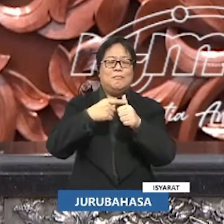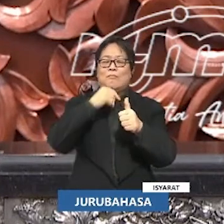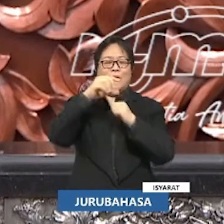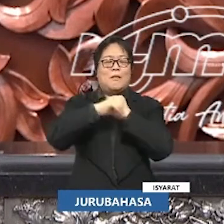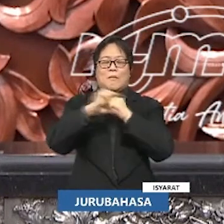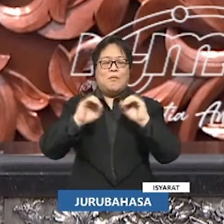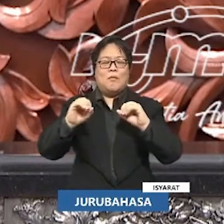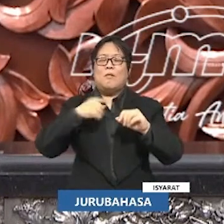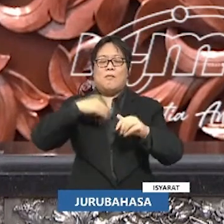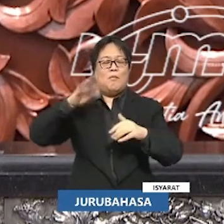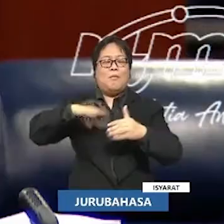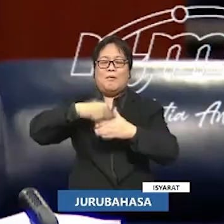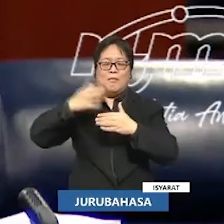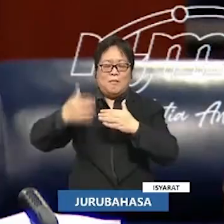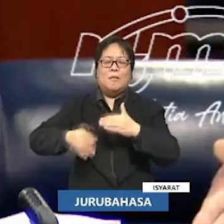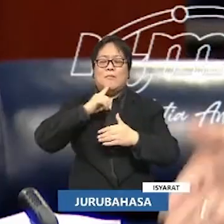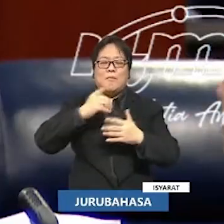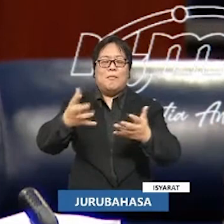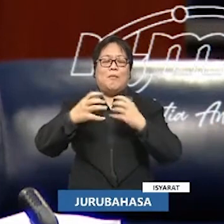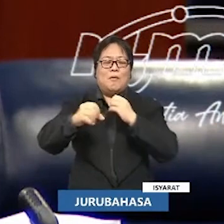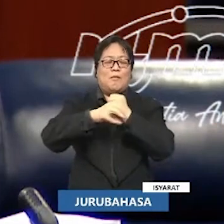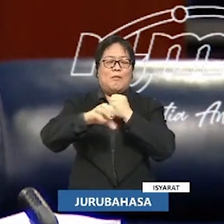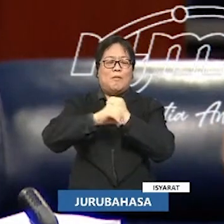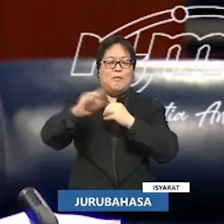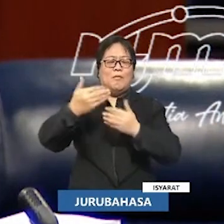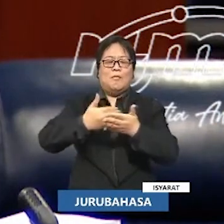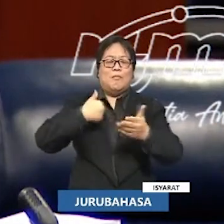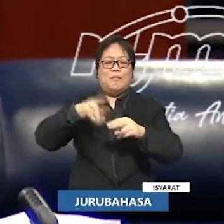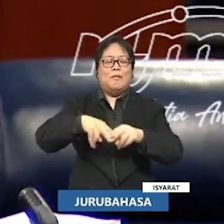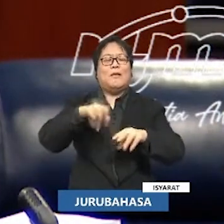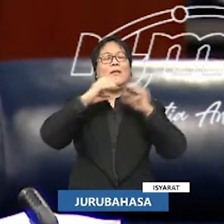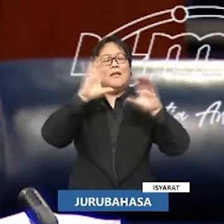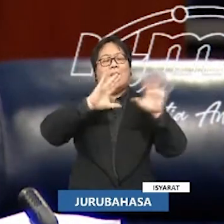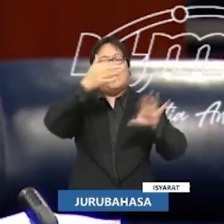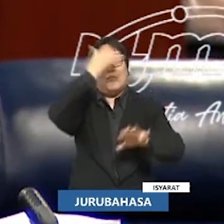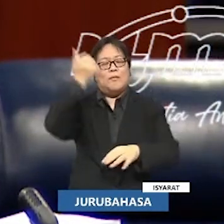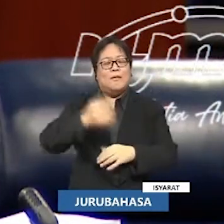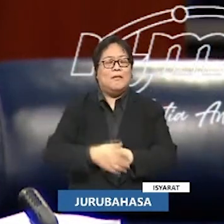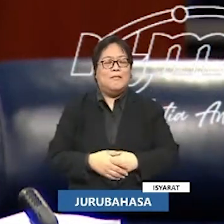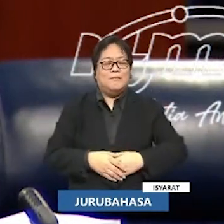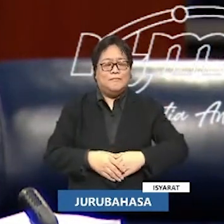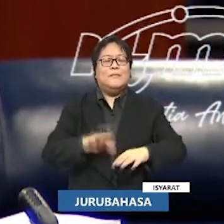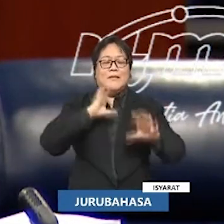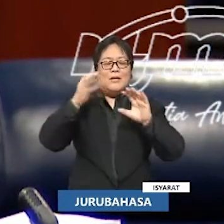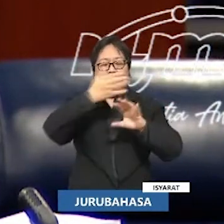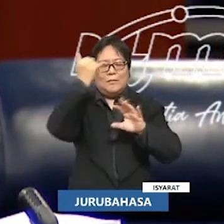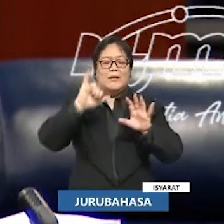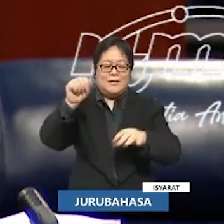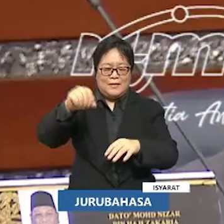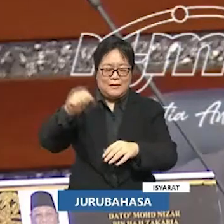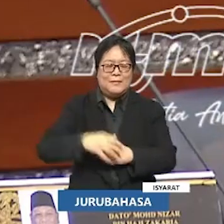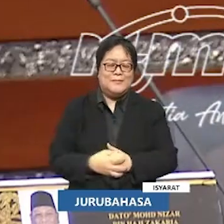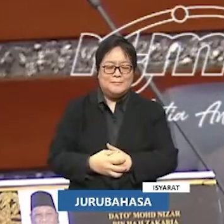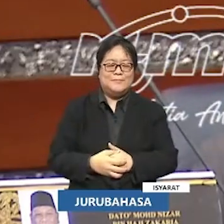saya tak kempen. Saya belum habis lagi. Memang saya nak kempen sebelum duduk ni. Cakap ialah lupa. Dah Menteri ni. Dah terkempen. Cakap dah lupa lah. Ya.